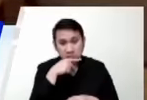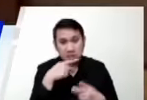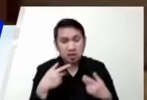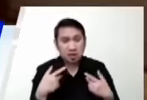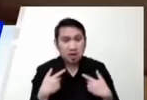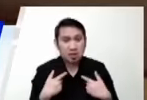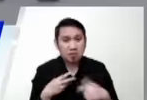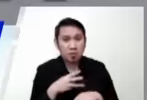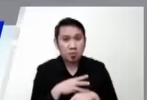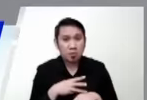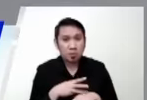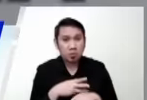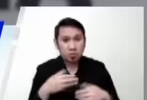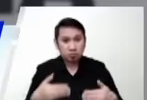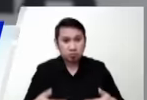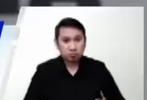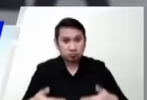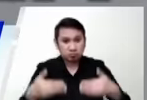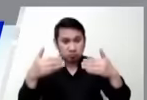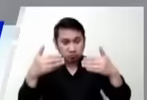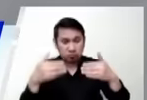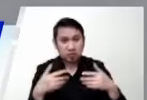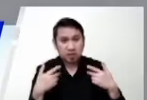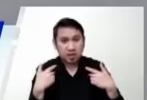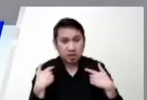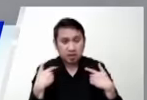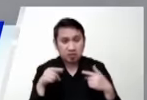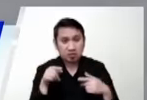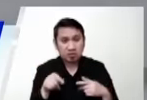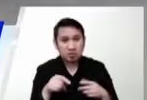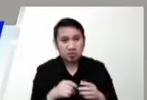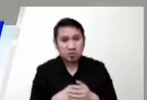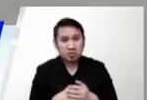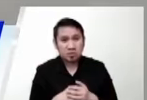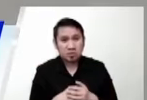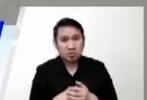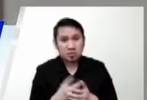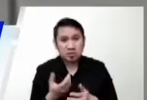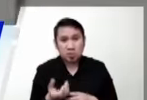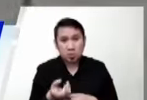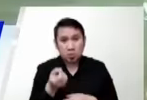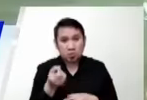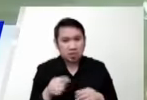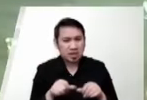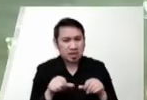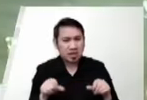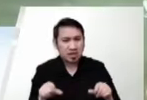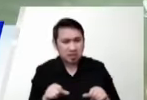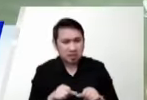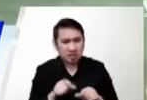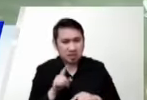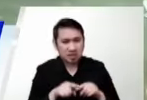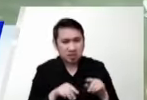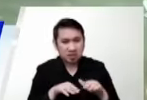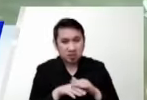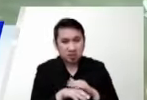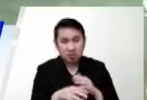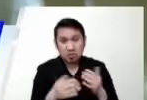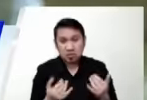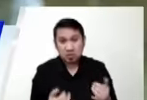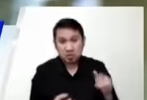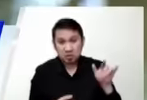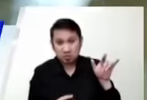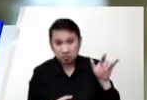na pantabing sa kanila na may karatulang inadmissible passenger holding area. Pinag-iisipan na raw ng Manila International Airport